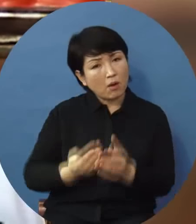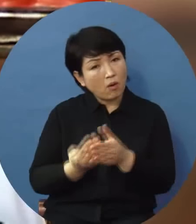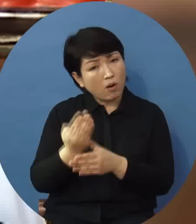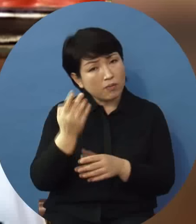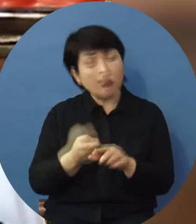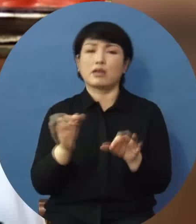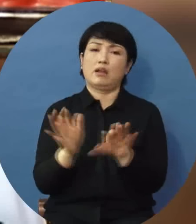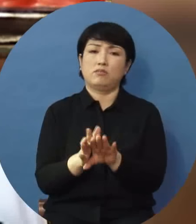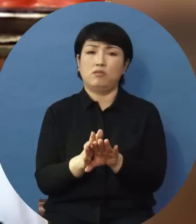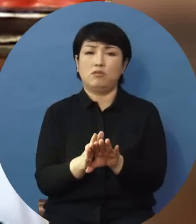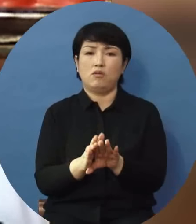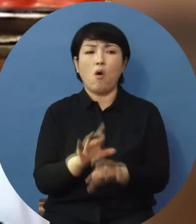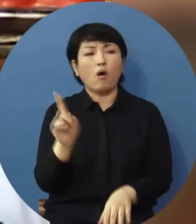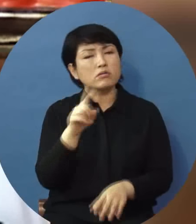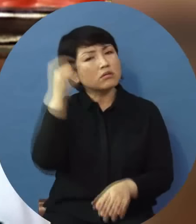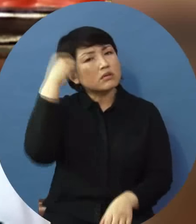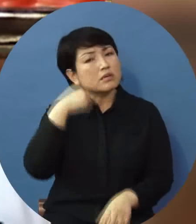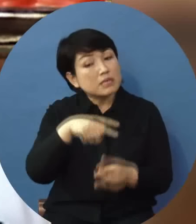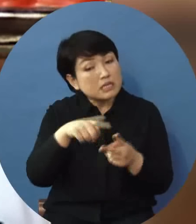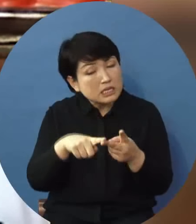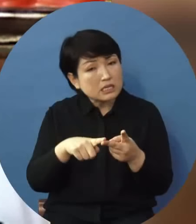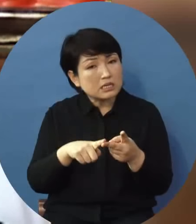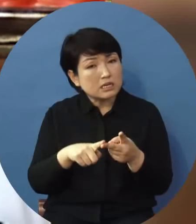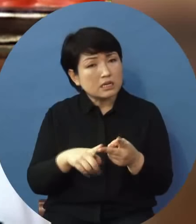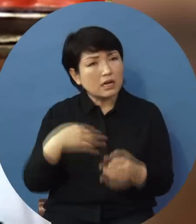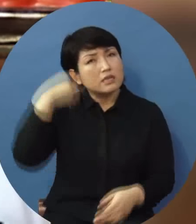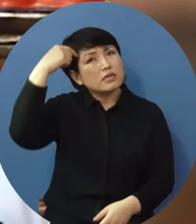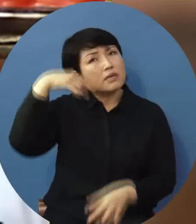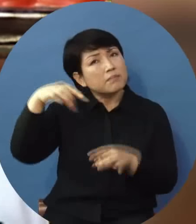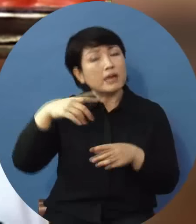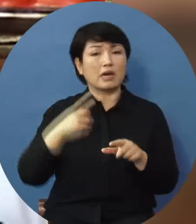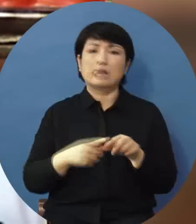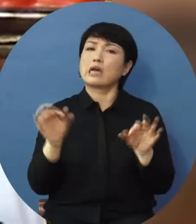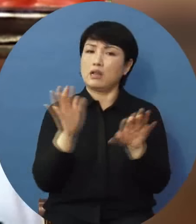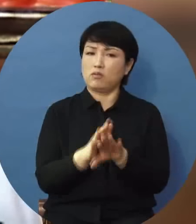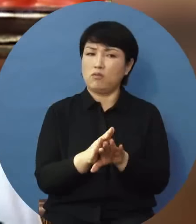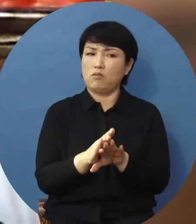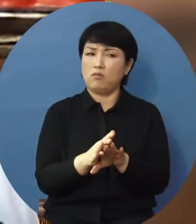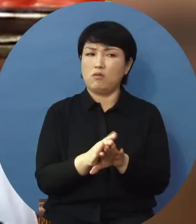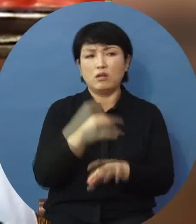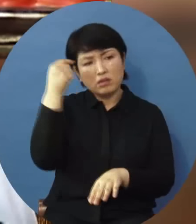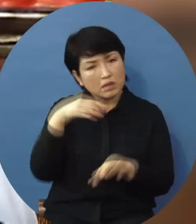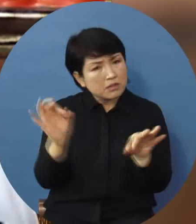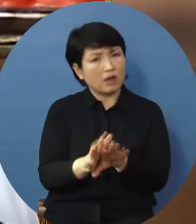것. 어떤 느낌도 일어났다가 사라진다는 것을 온전하게 체험하게